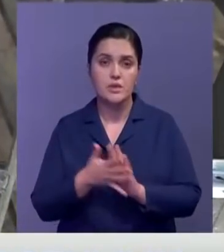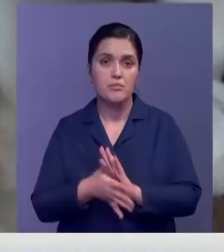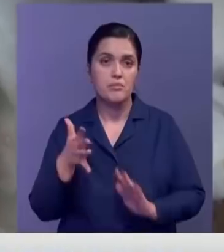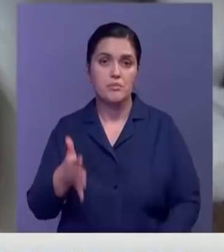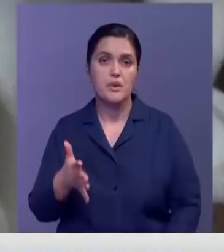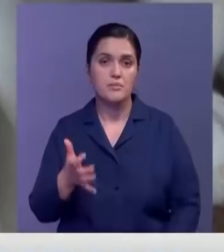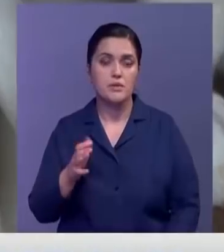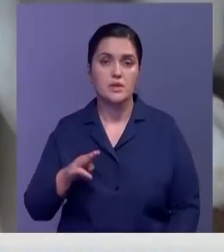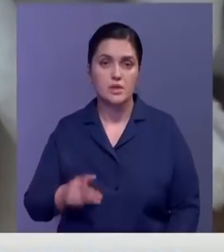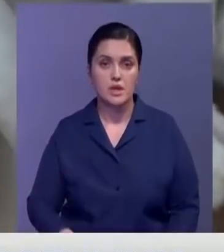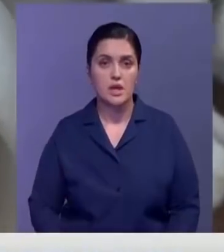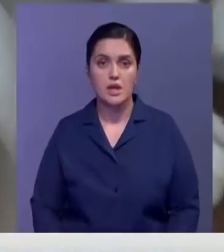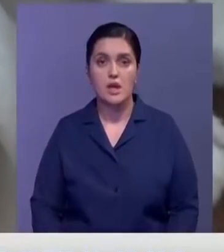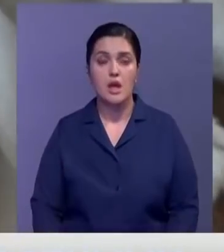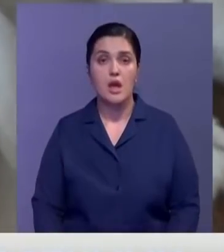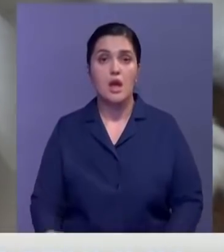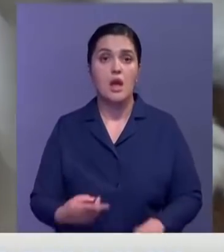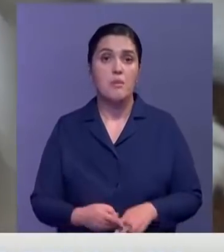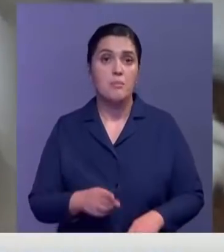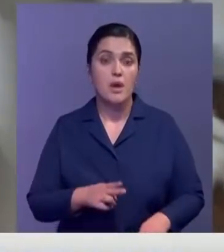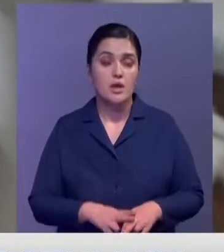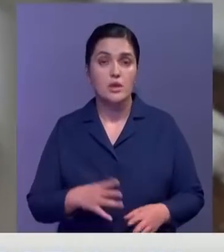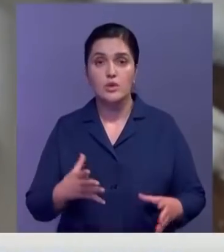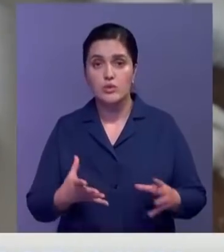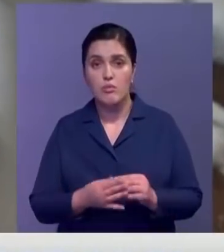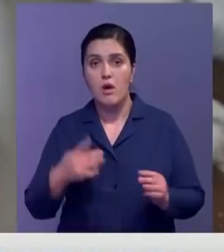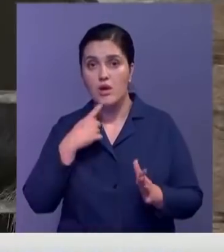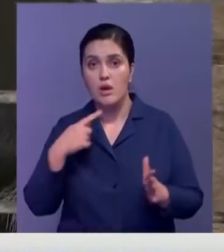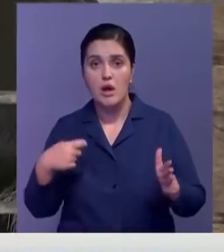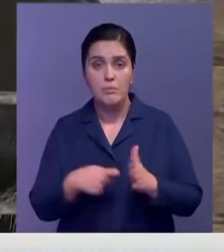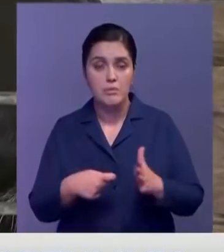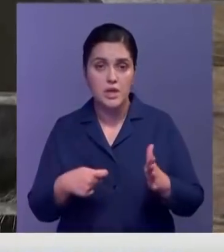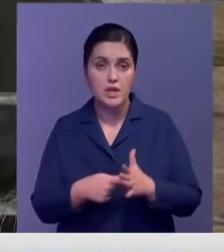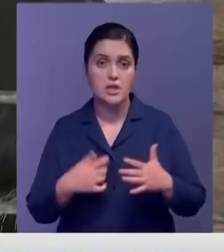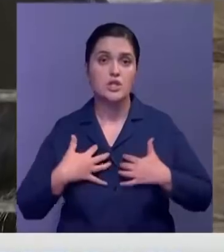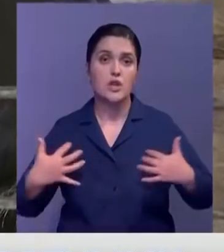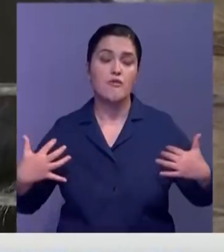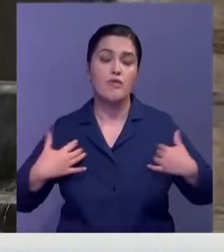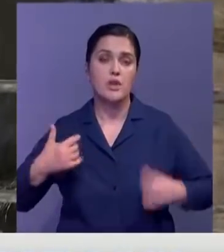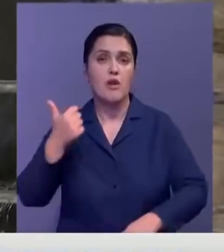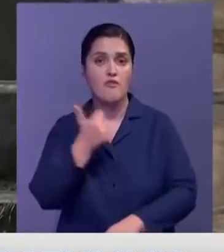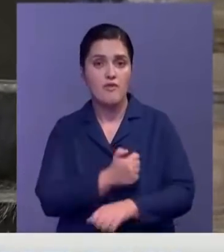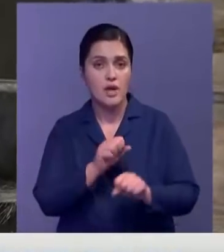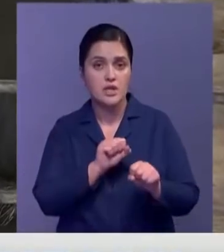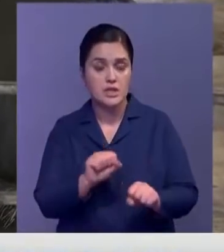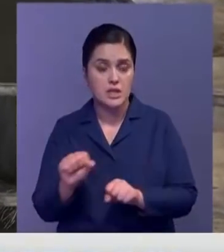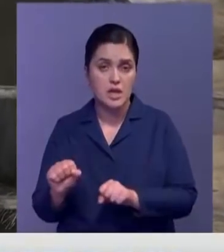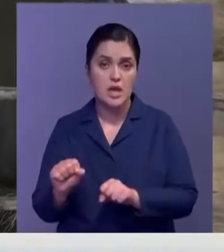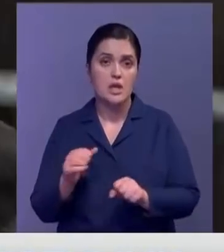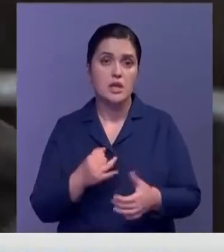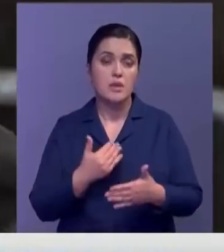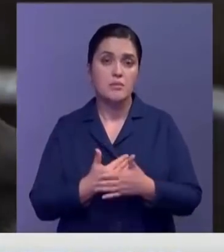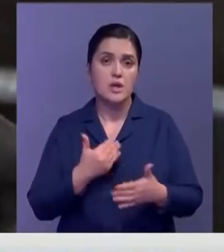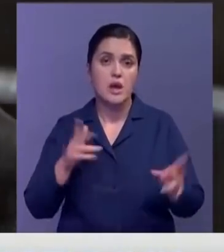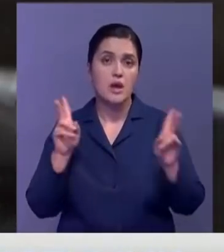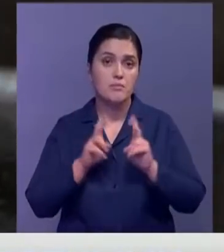входит кормление животных, вакцинация животных, ну, предварительно обследование животных,